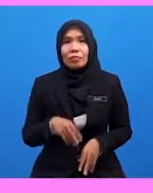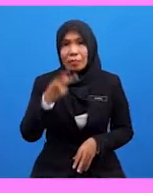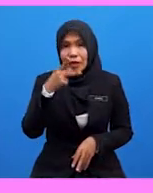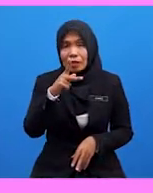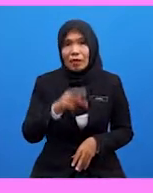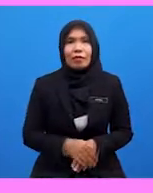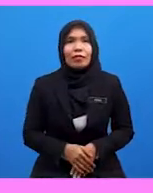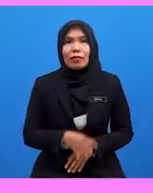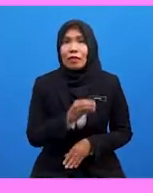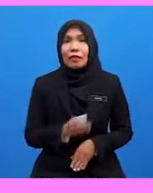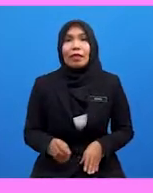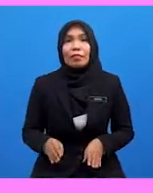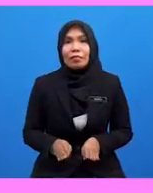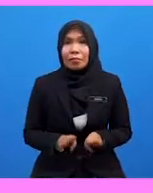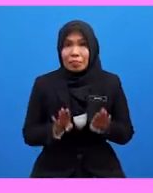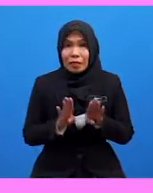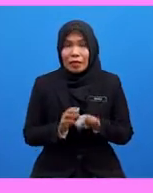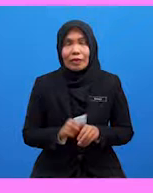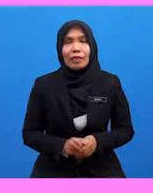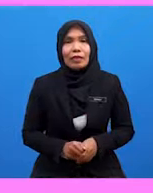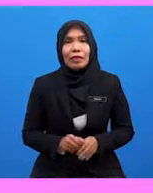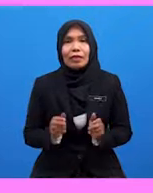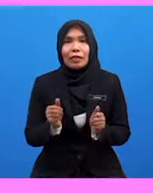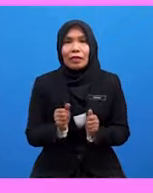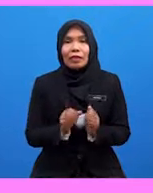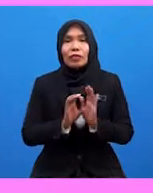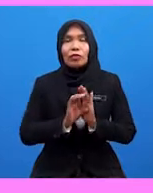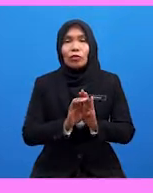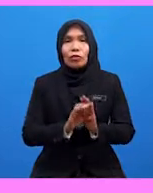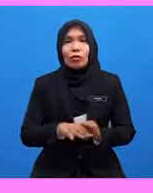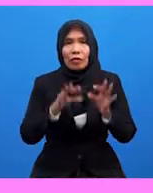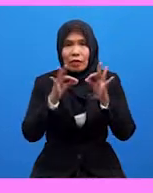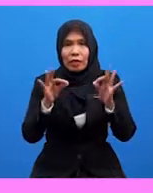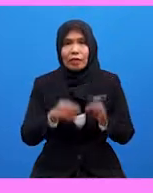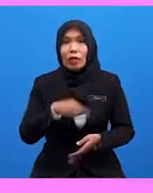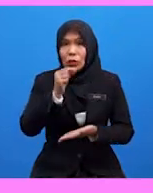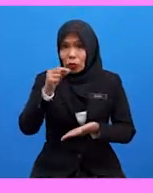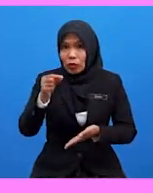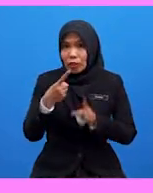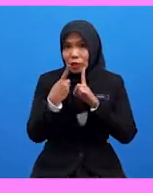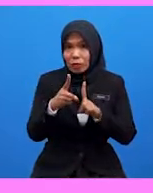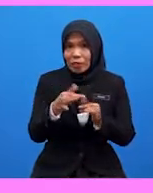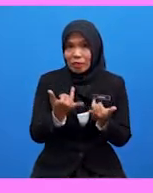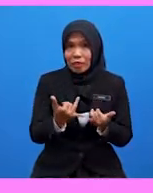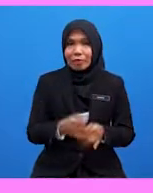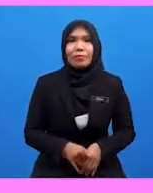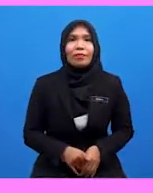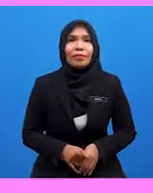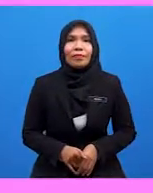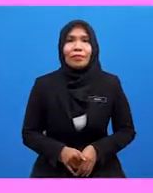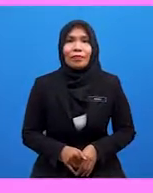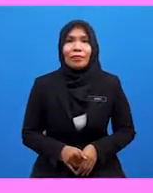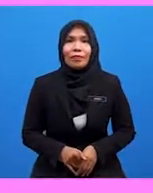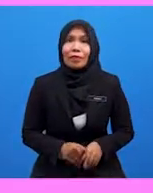dan bandingkan dengan contoh ayatnya. Tuliskan jawapannya sekarang. A. Berdasarkan